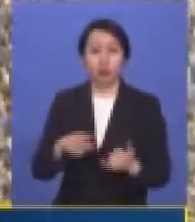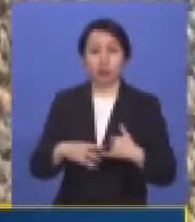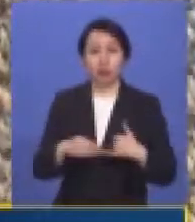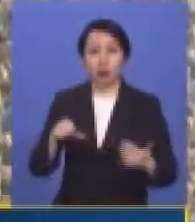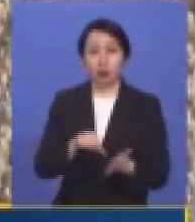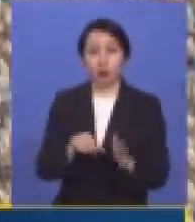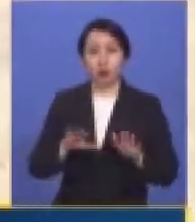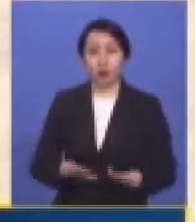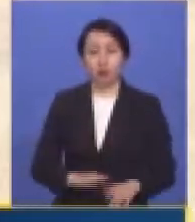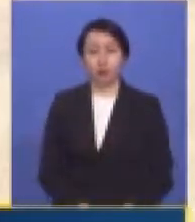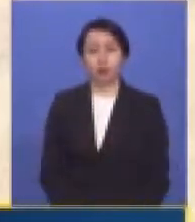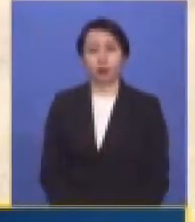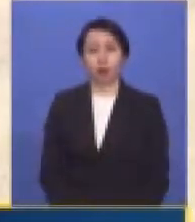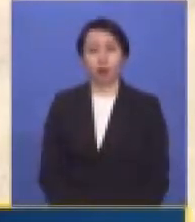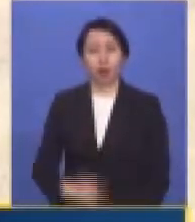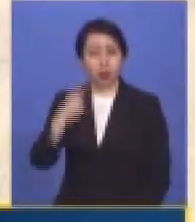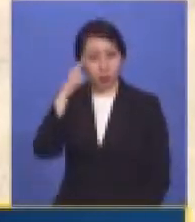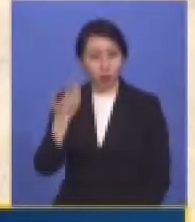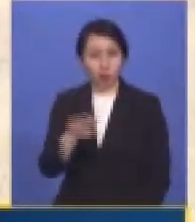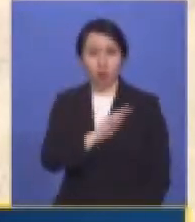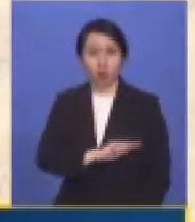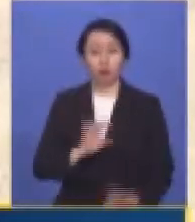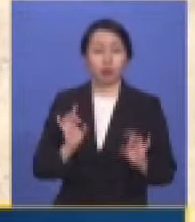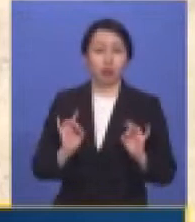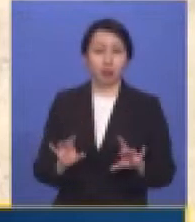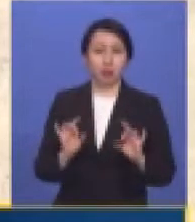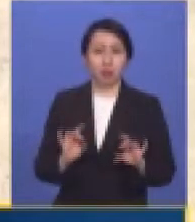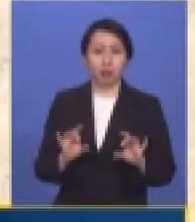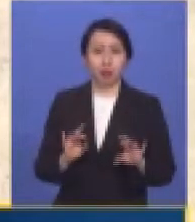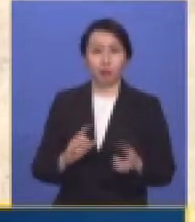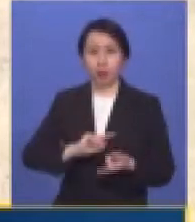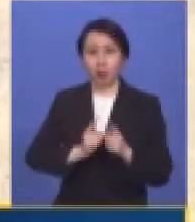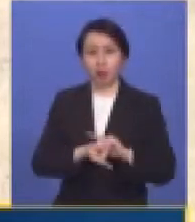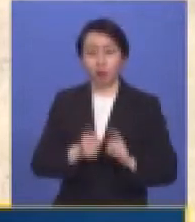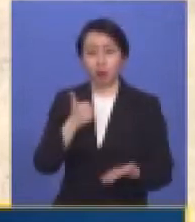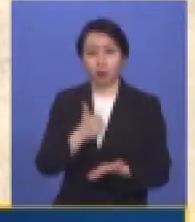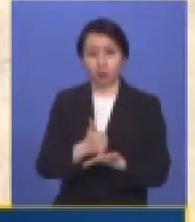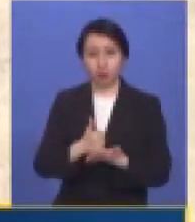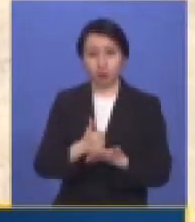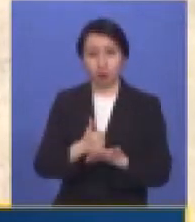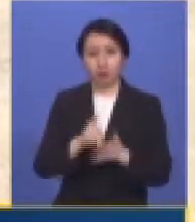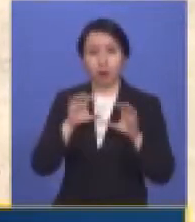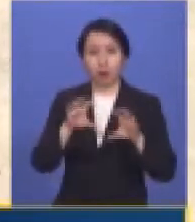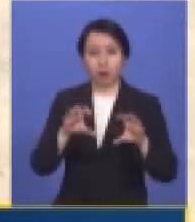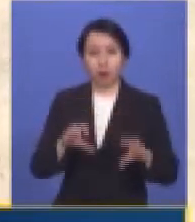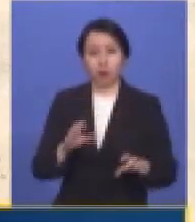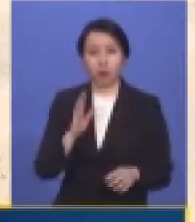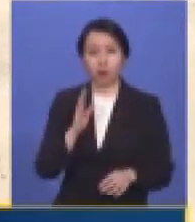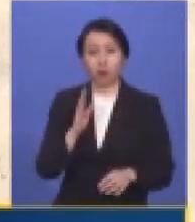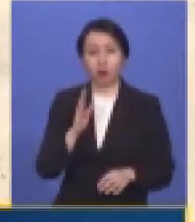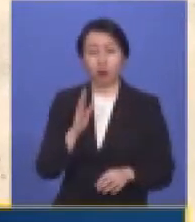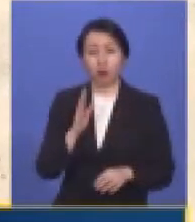надеюсь, что вот наша работа по разъяснению реформ в Конституции, да, приведет